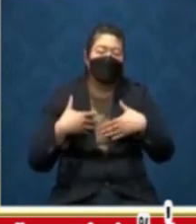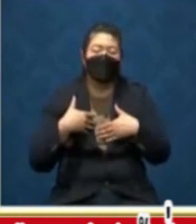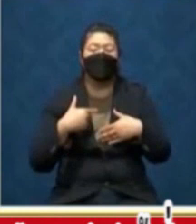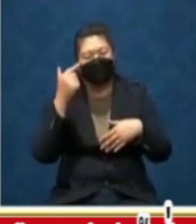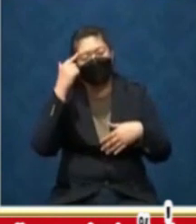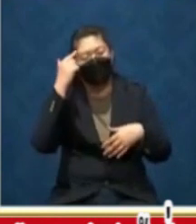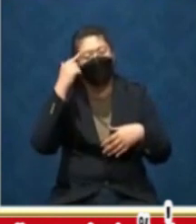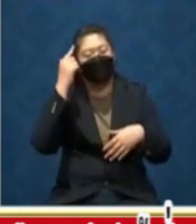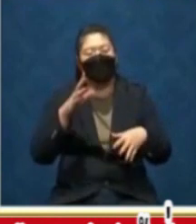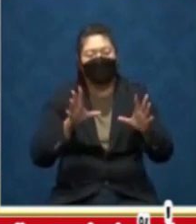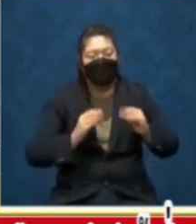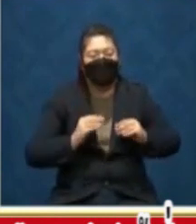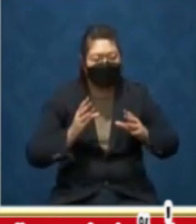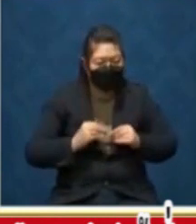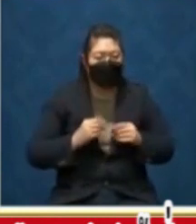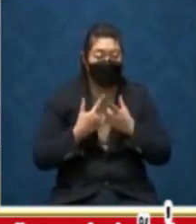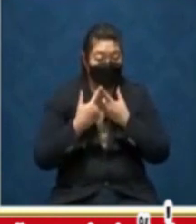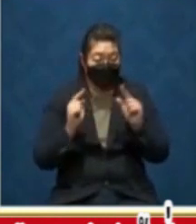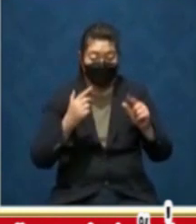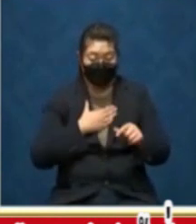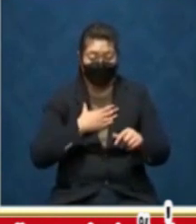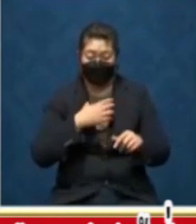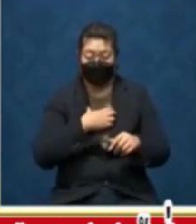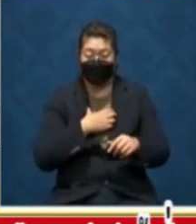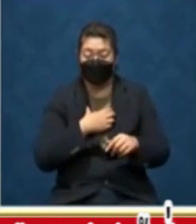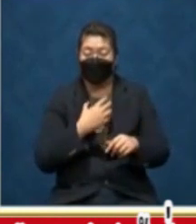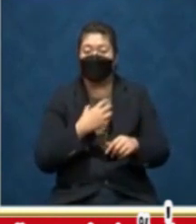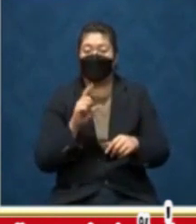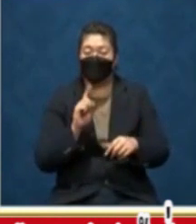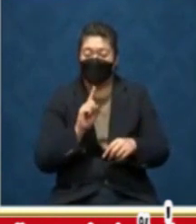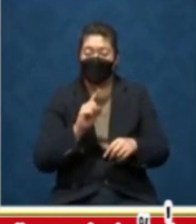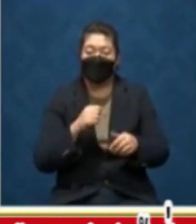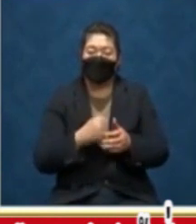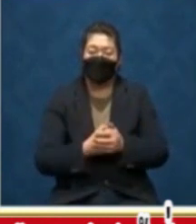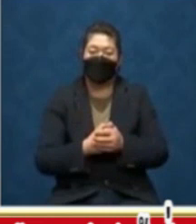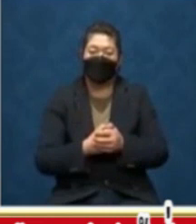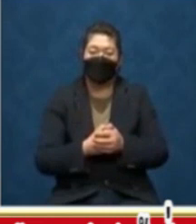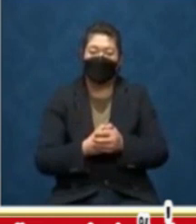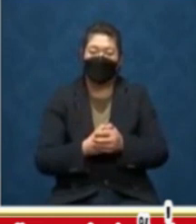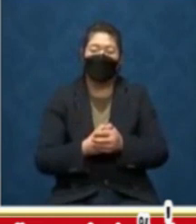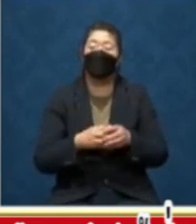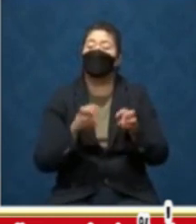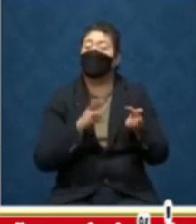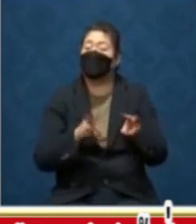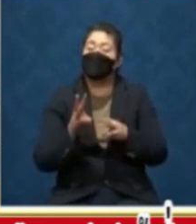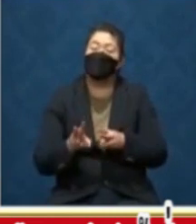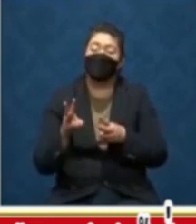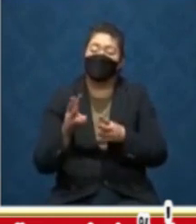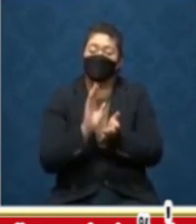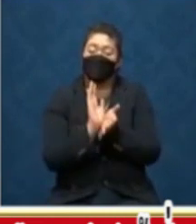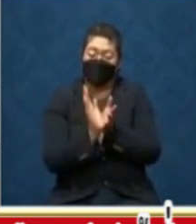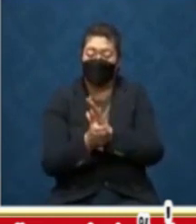นั้นผมอยากเห็นการพูดจากันวันนี้เกิดผลในปฏิบัติแล้วแก้ปัญหาได้จริง